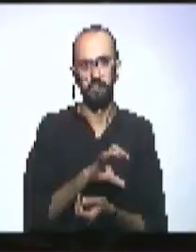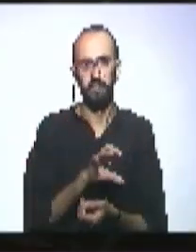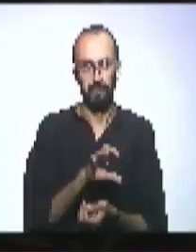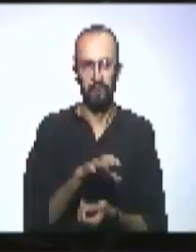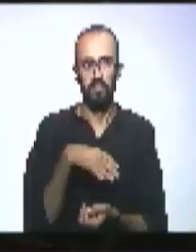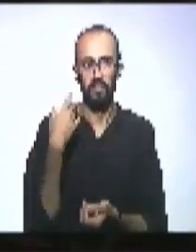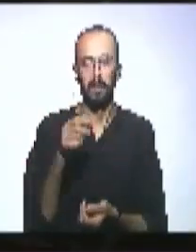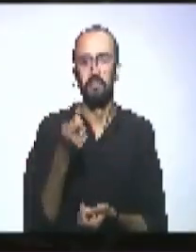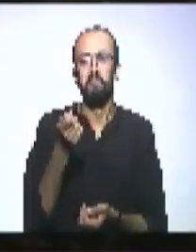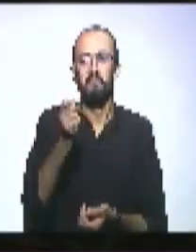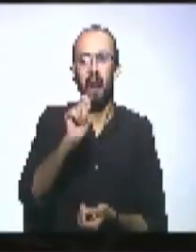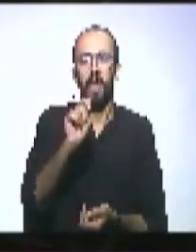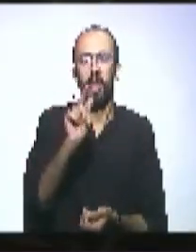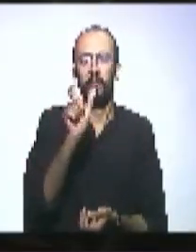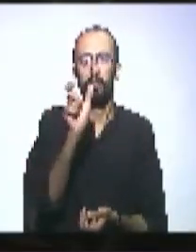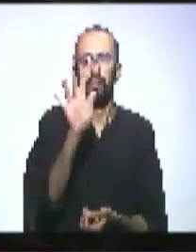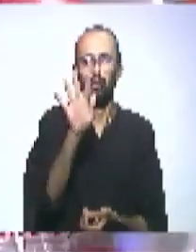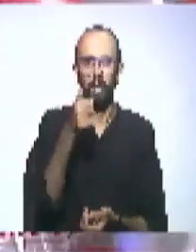ومعلقه نشا